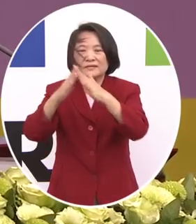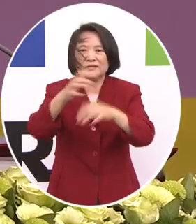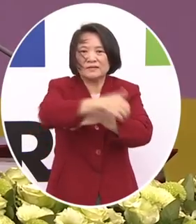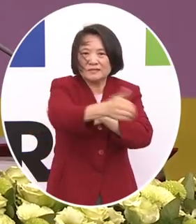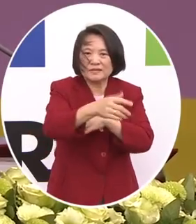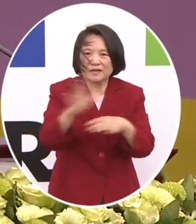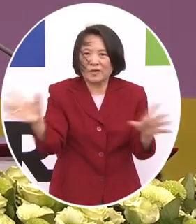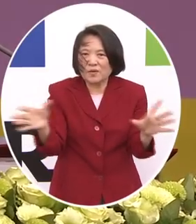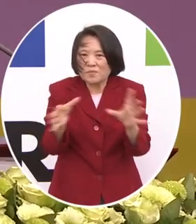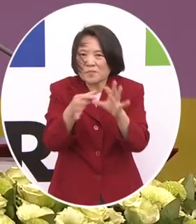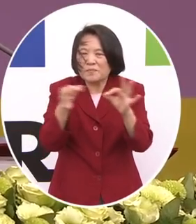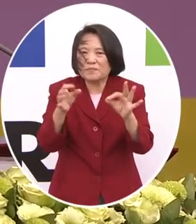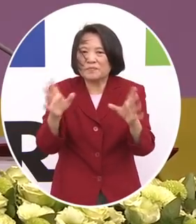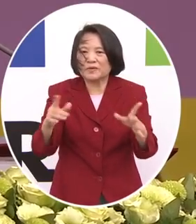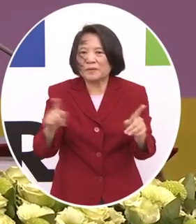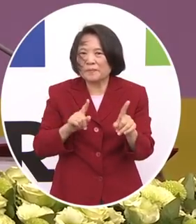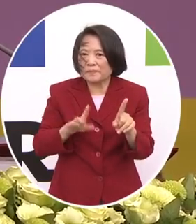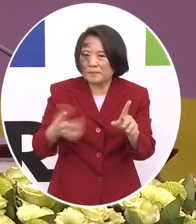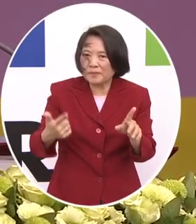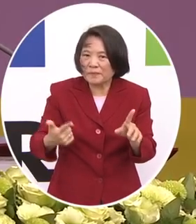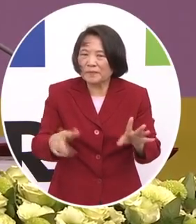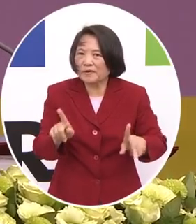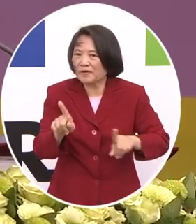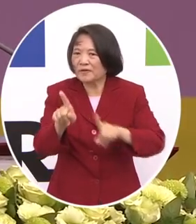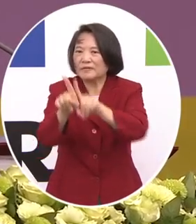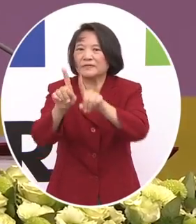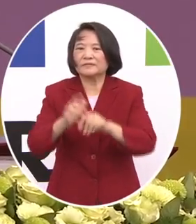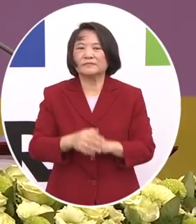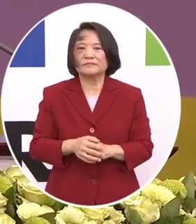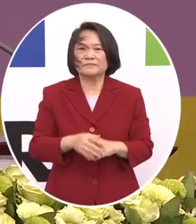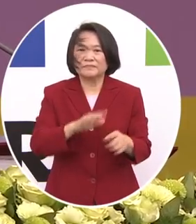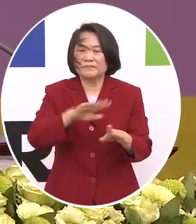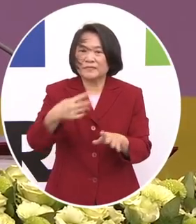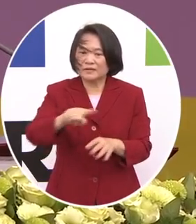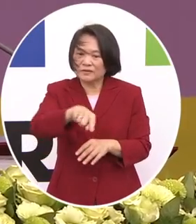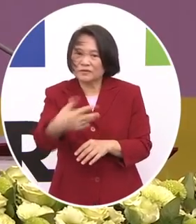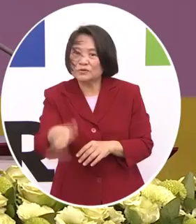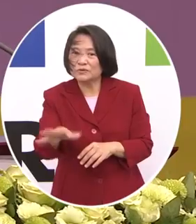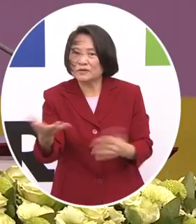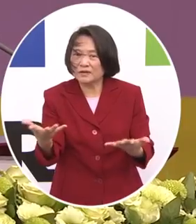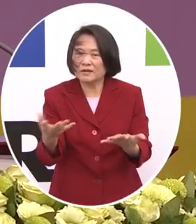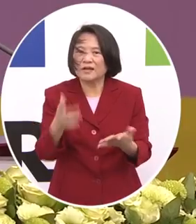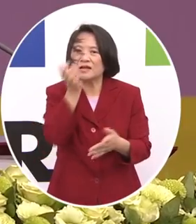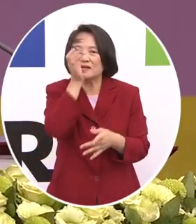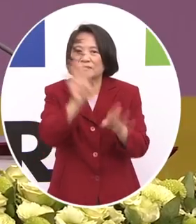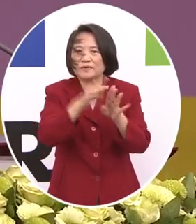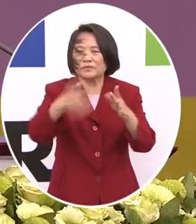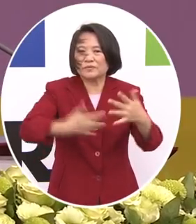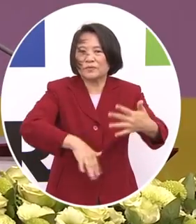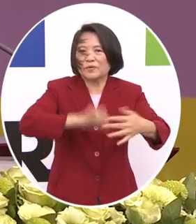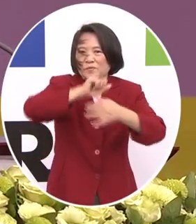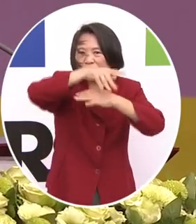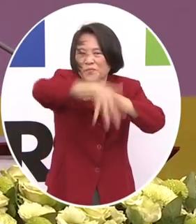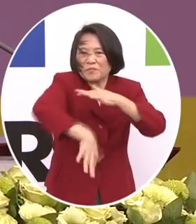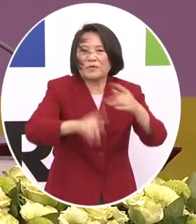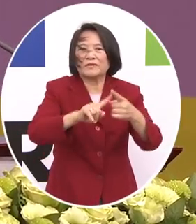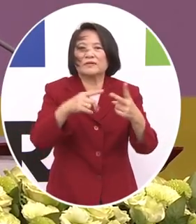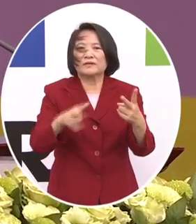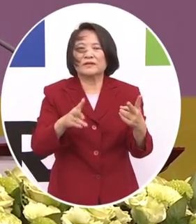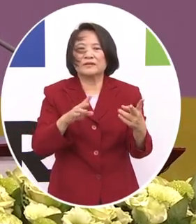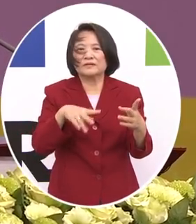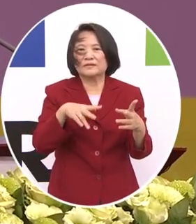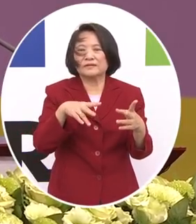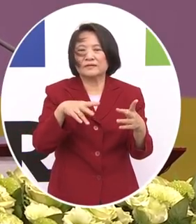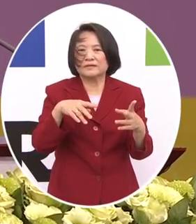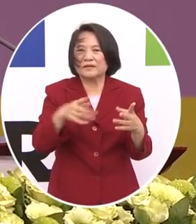距。在水资源的建设上，透过石门水库中装调整池、湖山水库下游自来